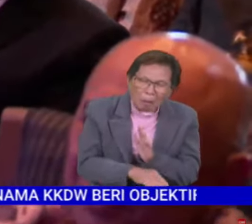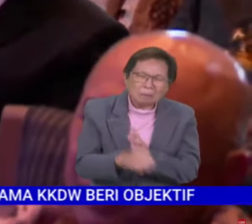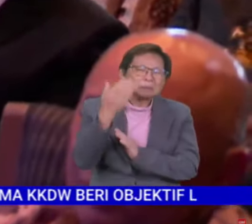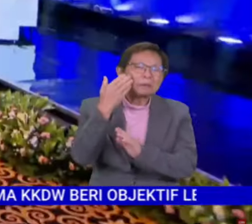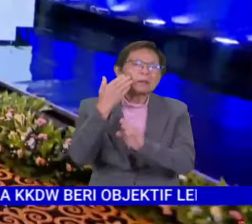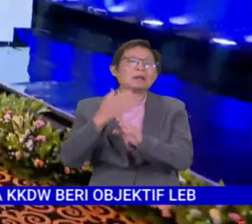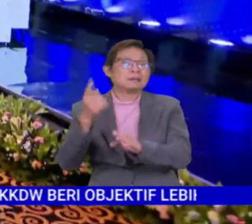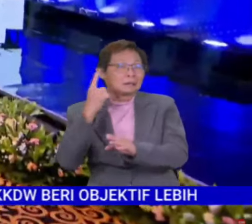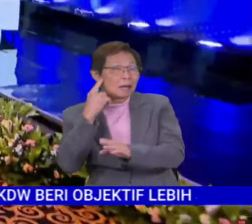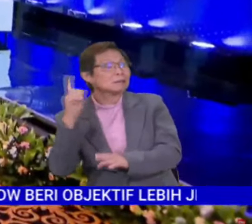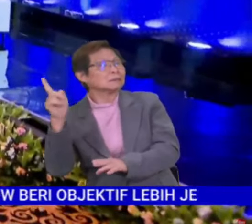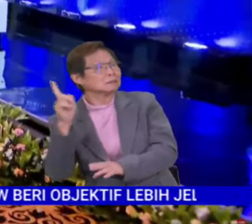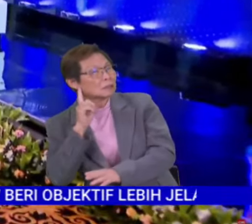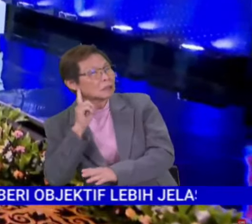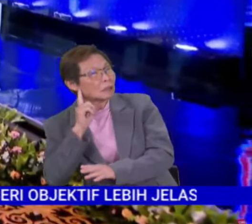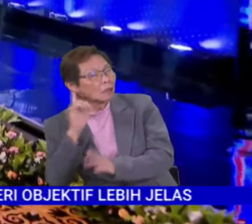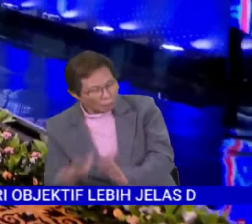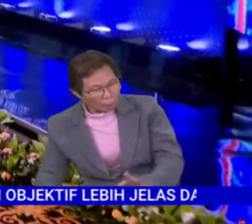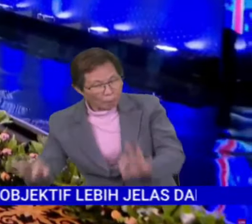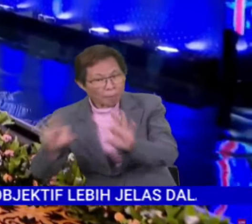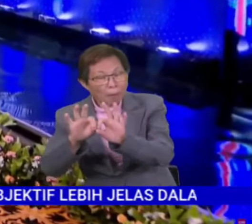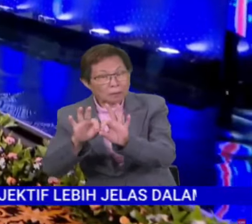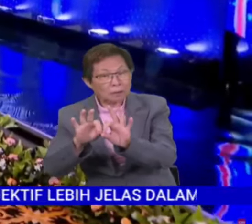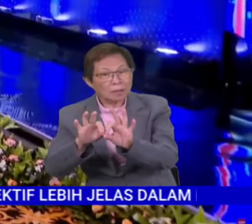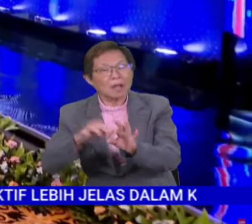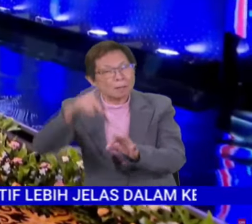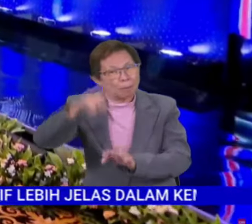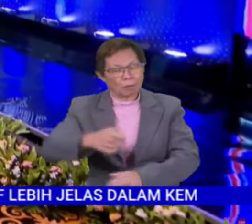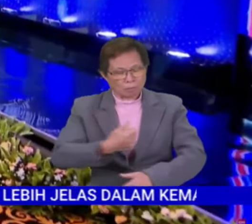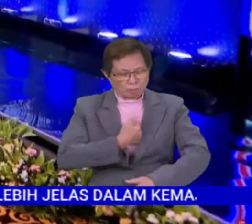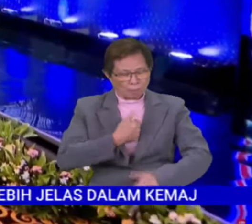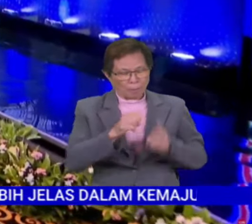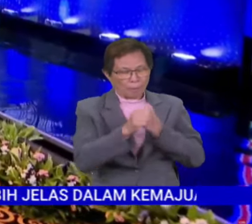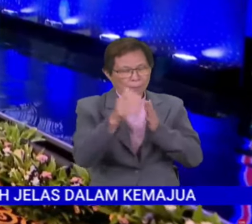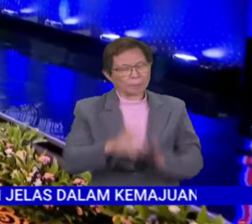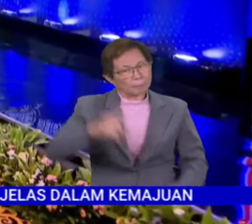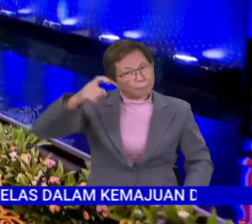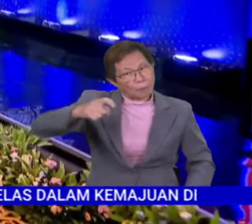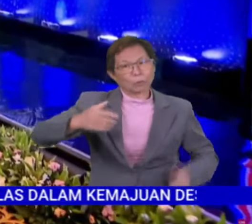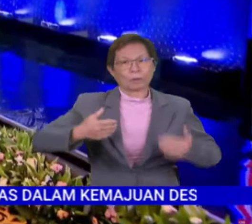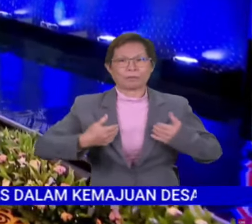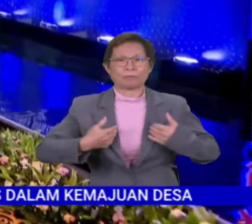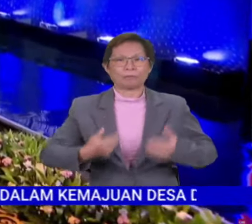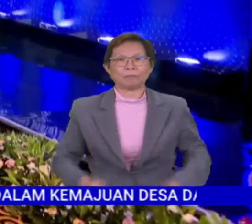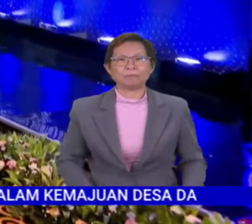mendengar pendapat antara nilai penting yang harus ada dalam diri pemimpin.